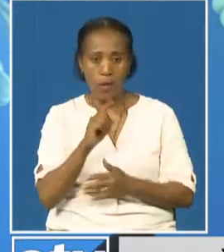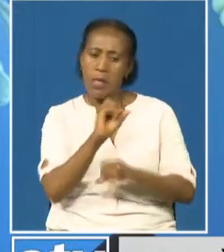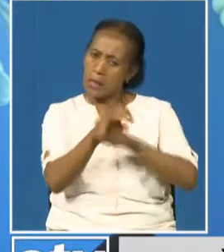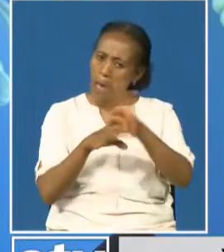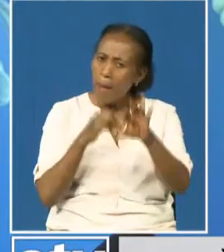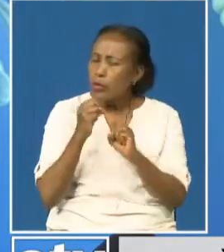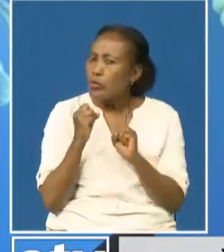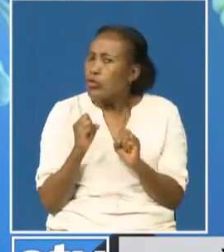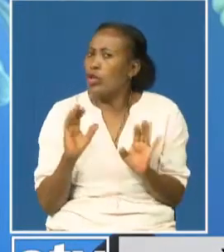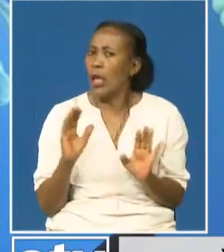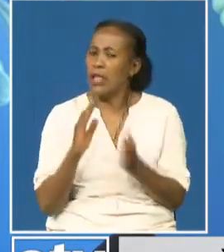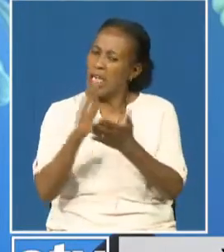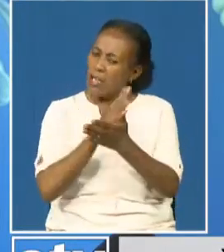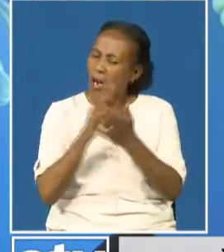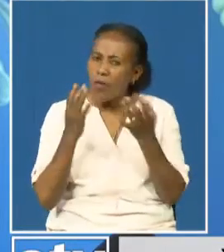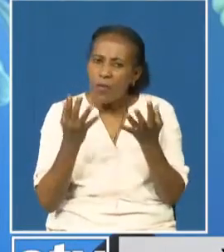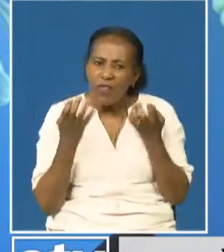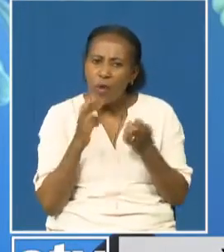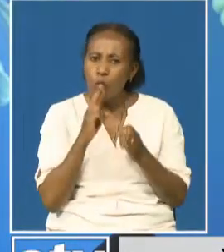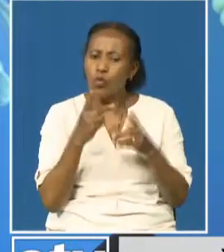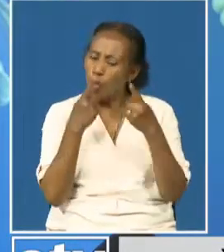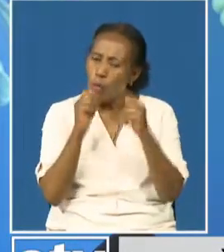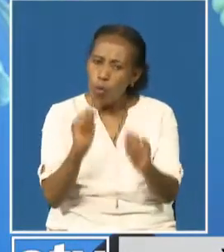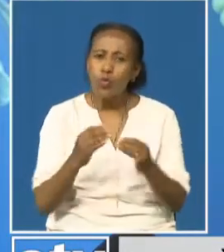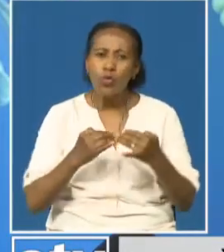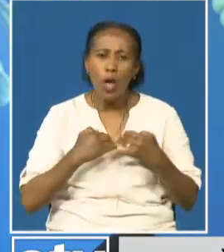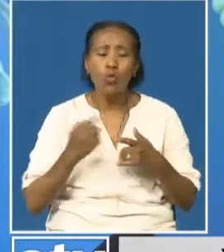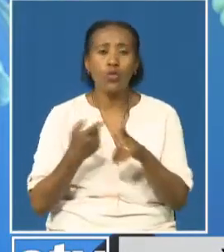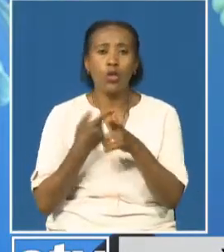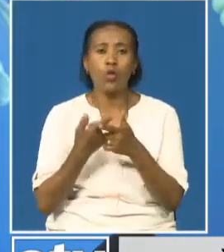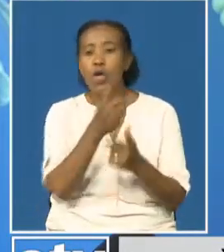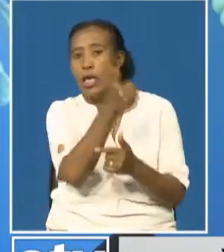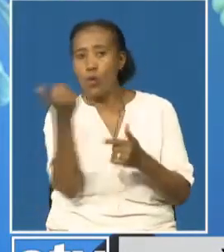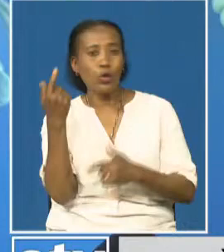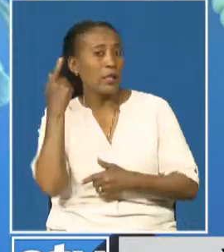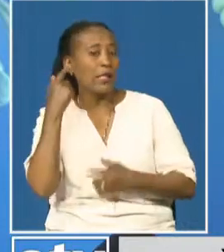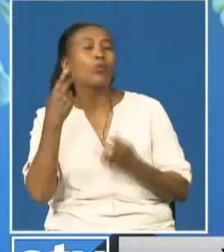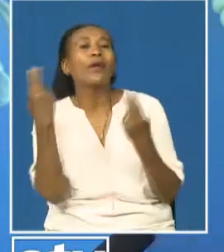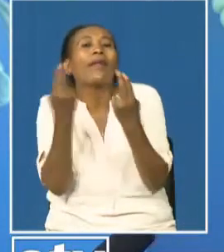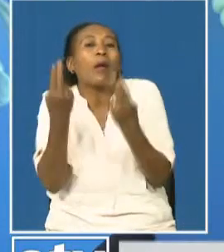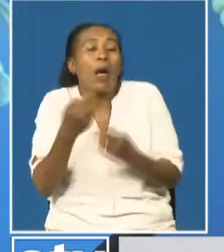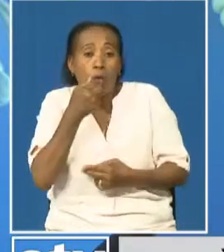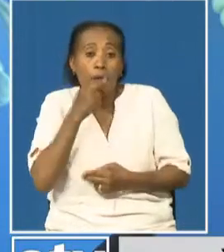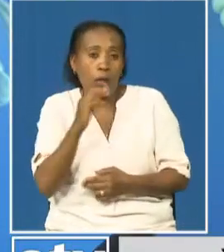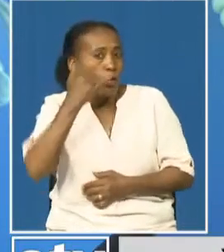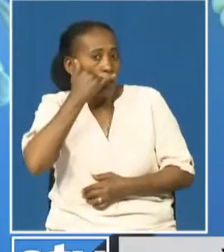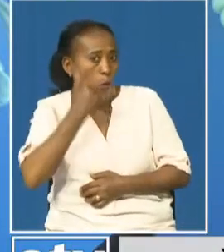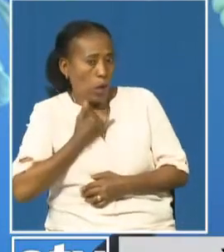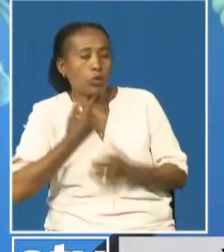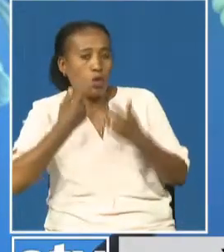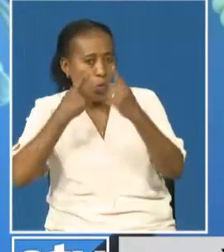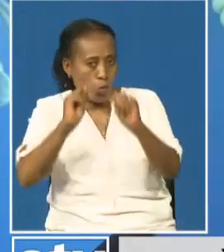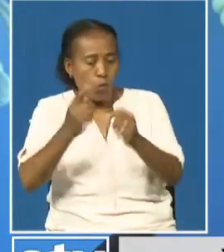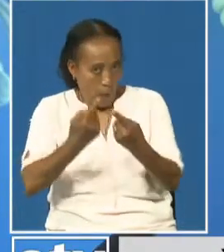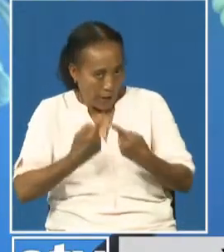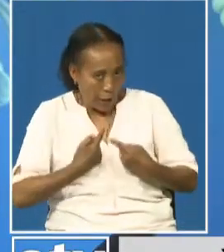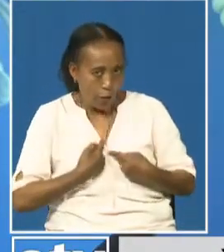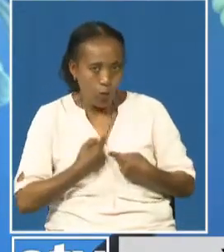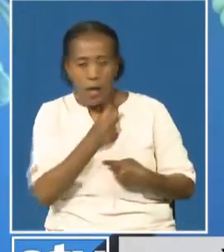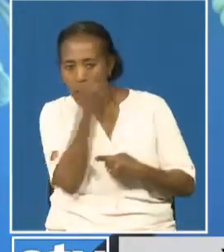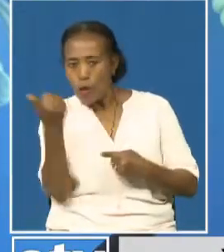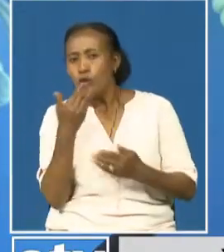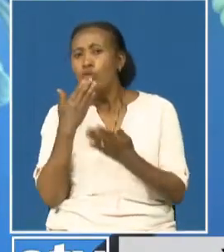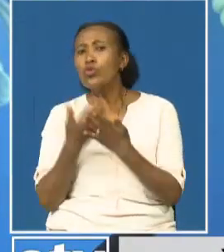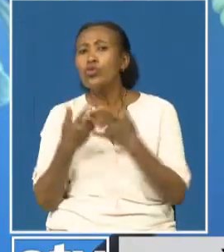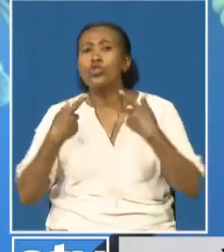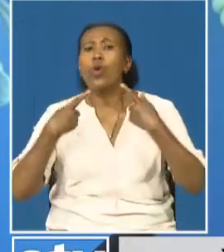ልታማክሩ ልታካፍሉን የምትፈልጓቸው ተሞክሮች ካሉ ደግሞ ሌሎች ቢሰሙት ይጠቅማሉ የምትሏቸው ደውላችሁ ተሞክሯችሁን ብትነግሩን ለሌሎችም